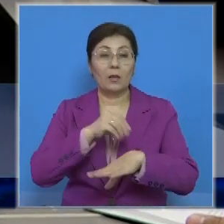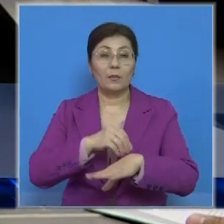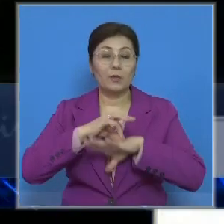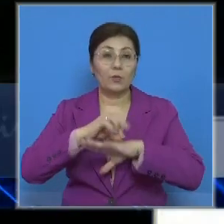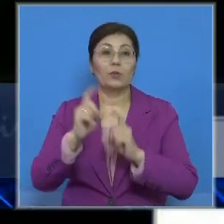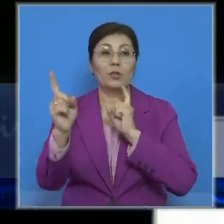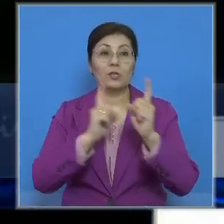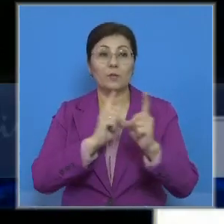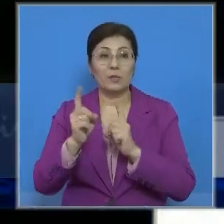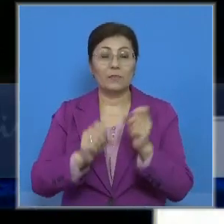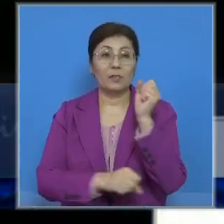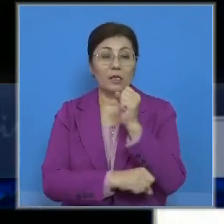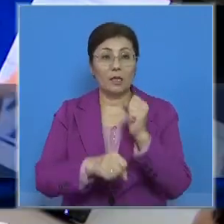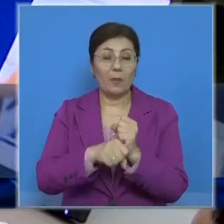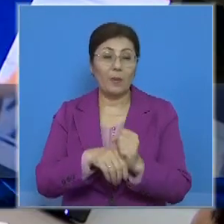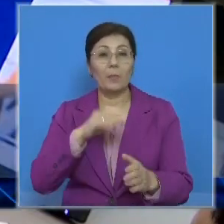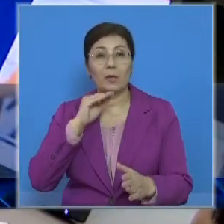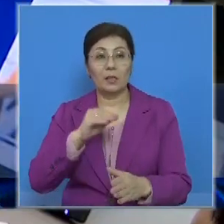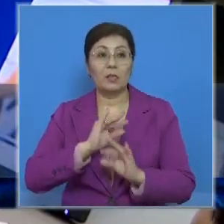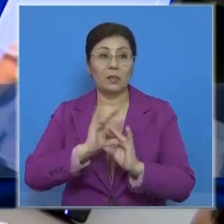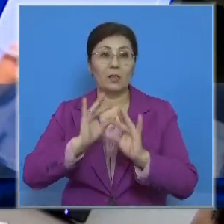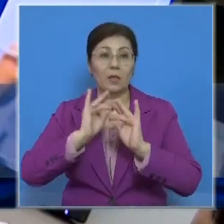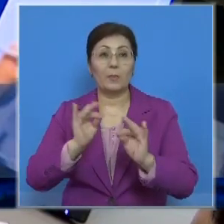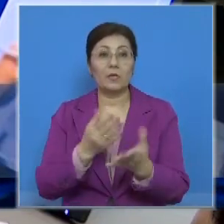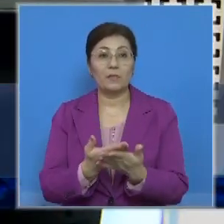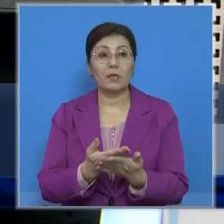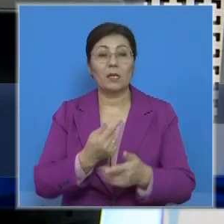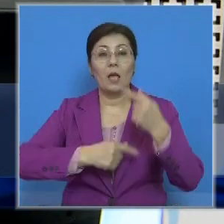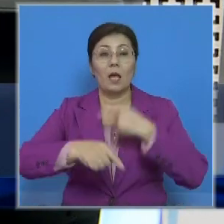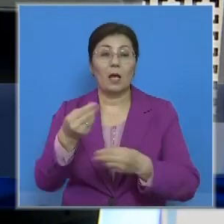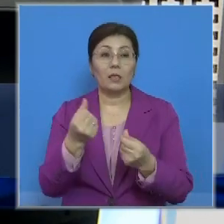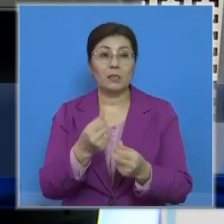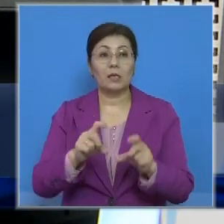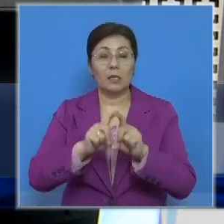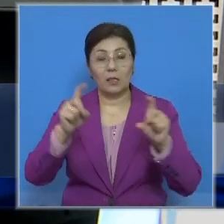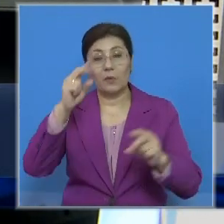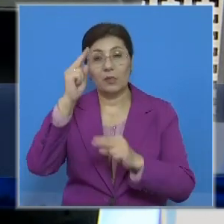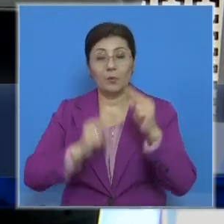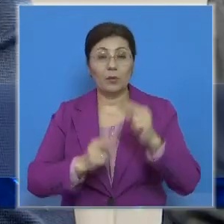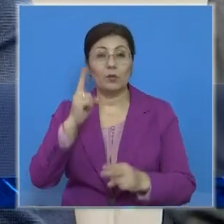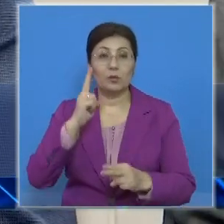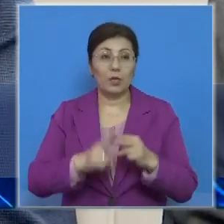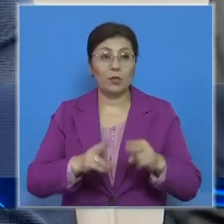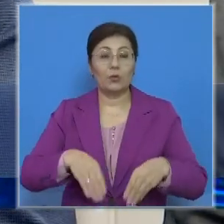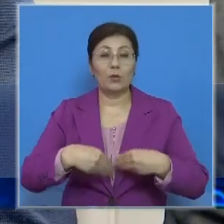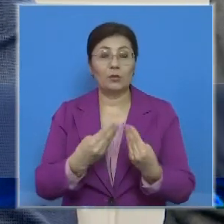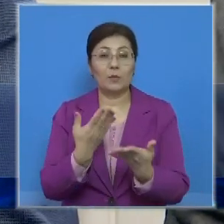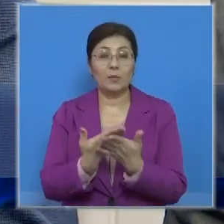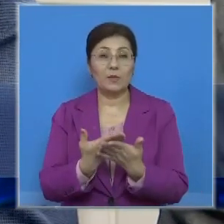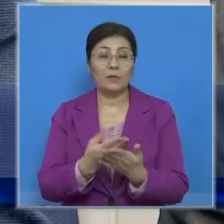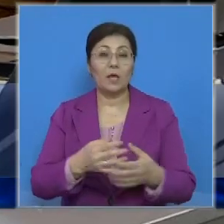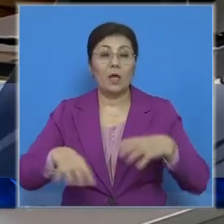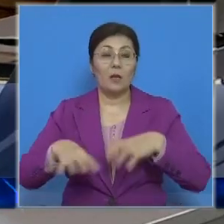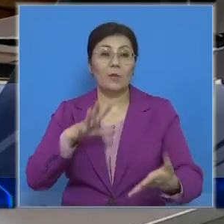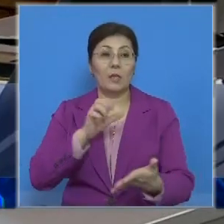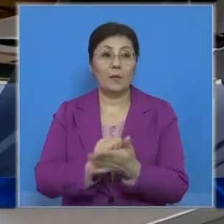жиында мамандар мән-жайды толық түсіндірді. Қылмыскерлерден қайтарылған қаражат облыстағы бір мектептің құрылысын аяқтауға жіберілді. Сыбайлас жемқорлықпен